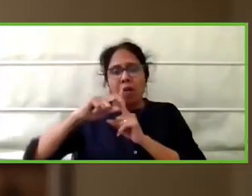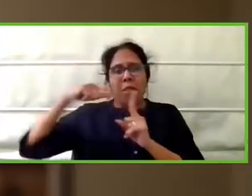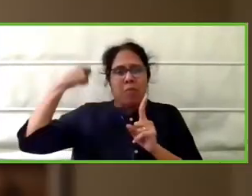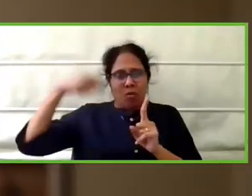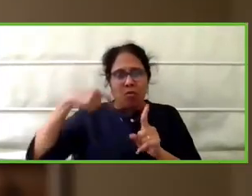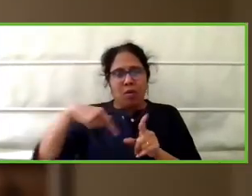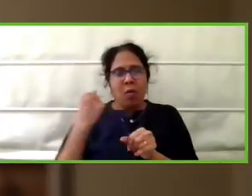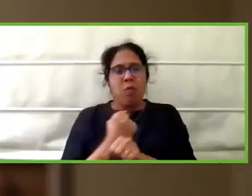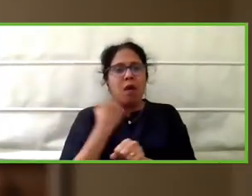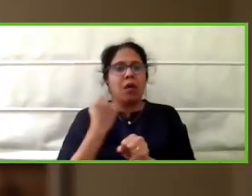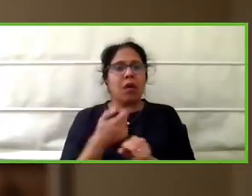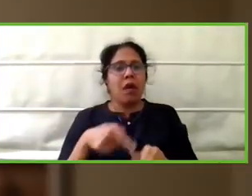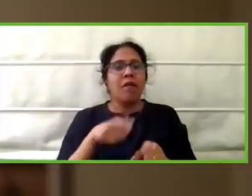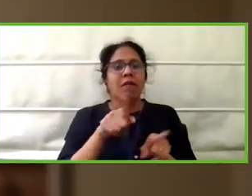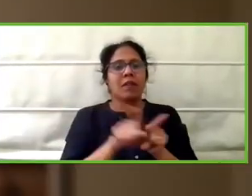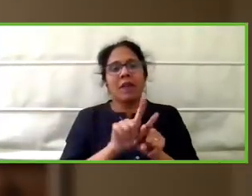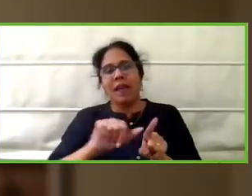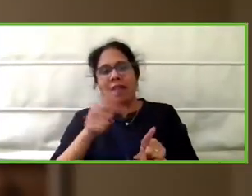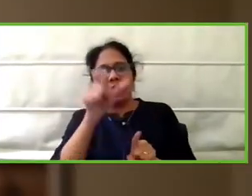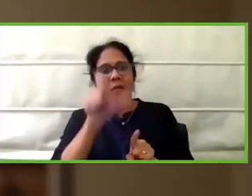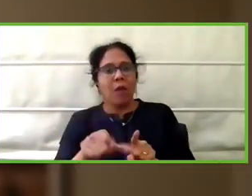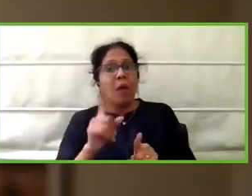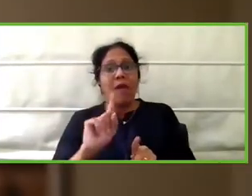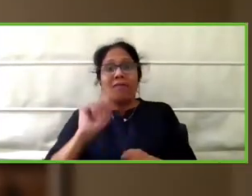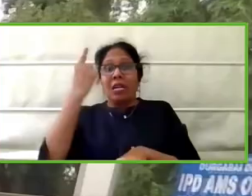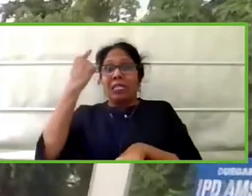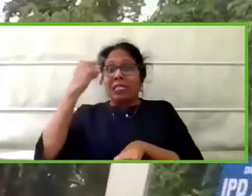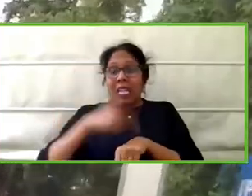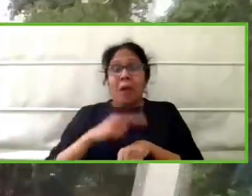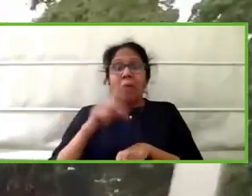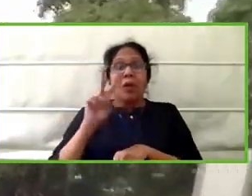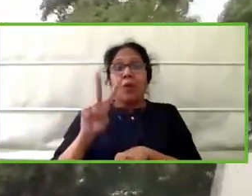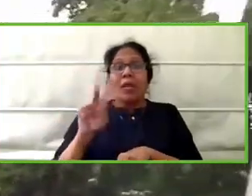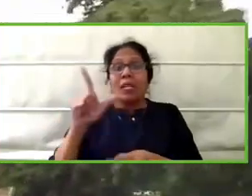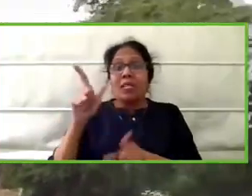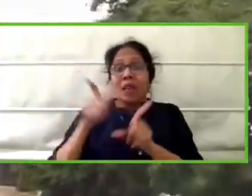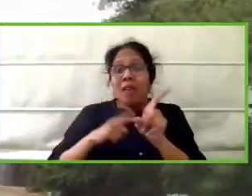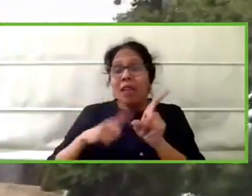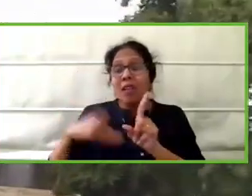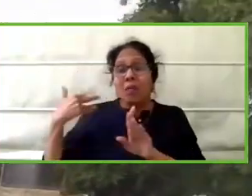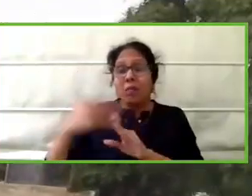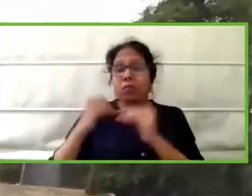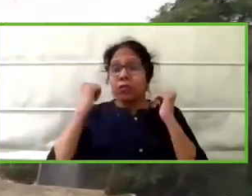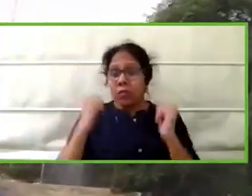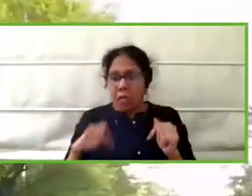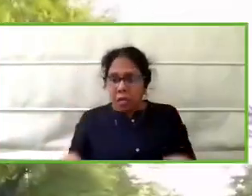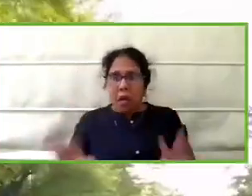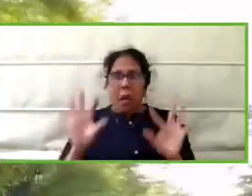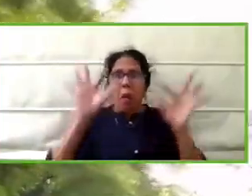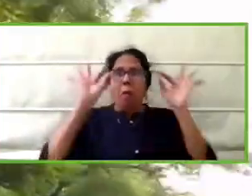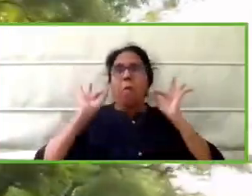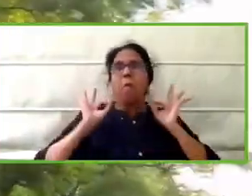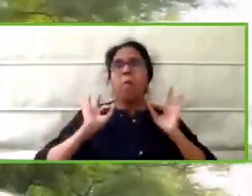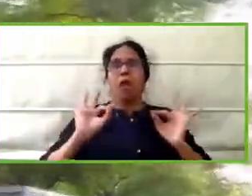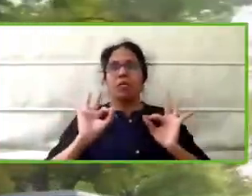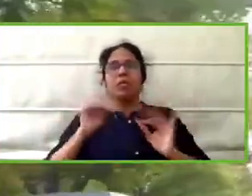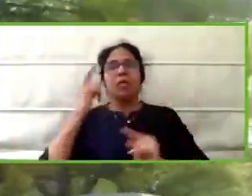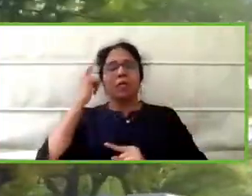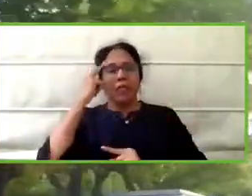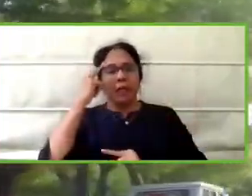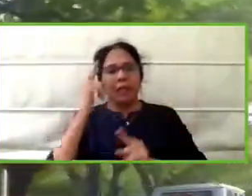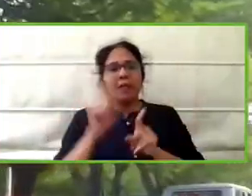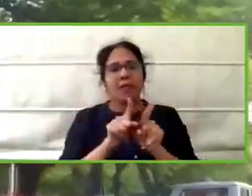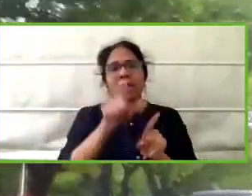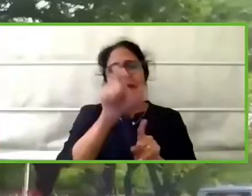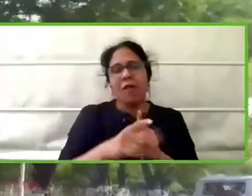It's the best India-designed wheelchair that I've sat on in 27 years. पहले हम व्हीलचेयर से हम जो मैराथन करते थे उसमें बहुत ज़्यादा समय लगता था। इस व्हीलचेयर